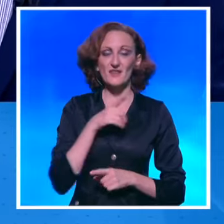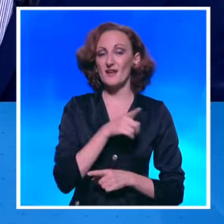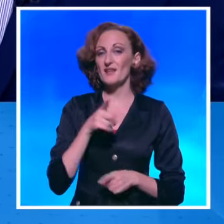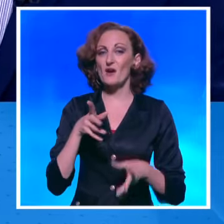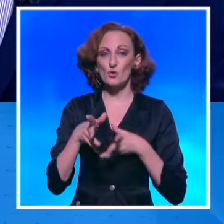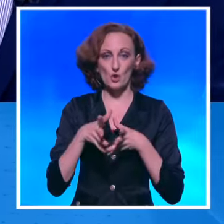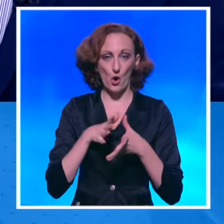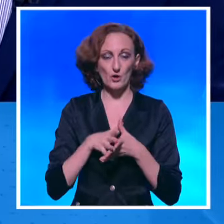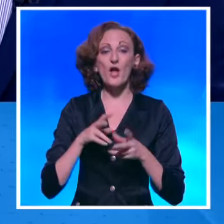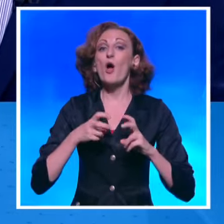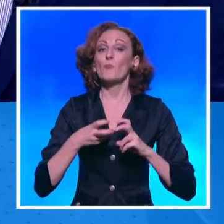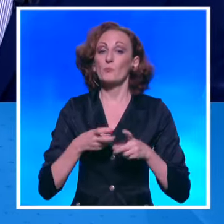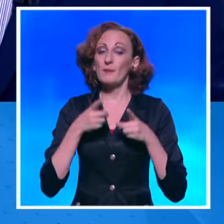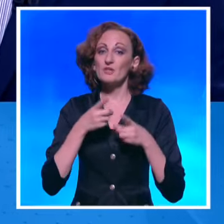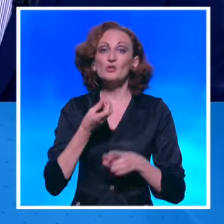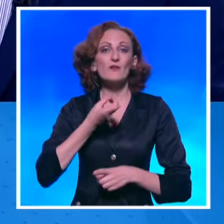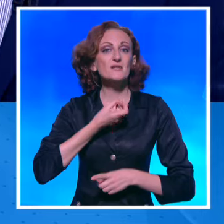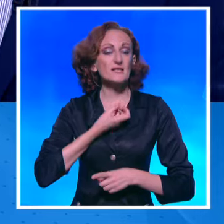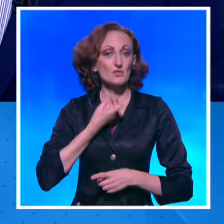избиратели. Проблемът е обаче, че това се случва и в